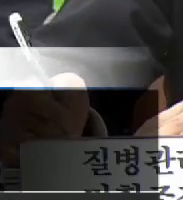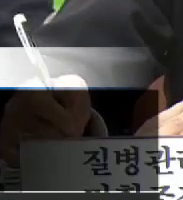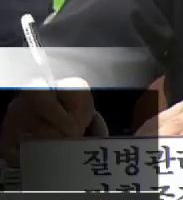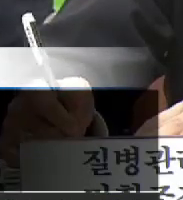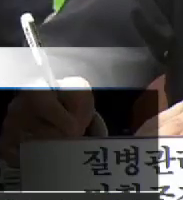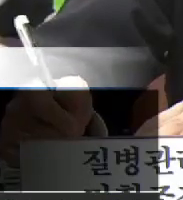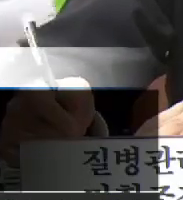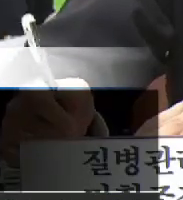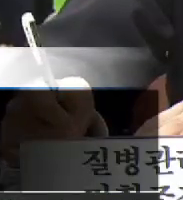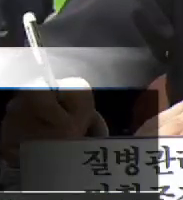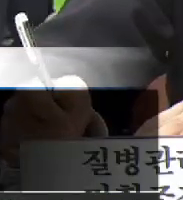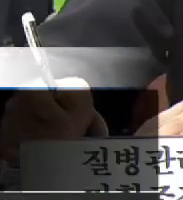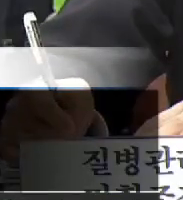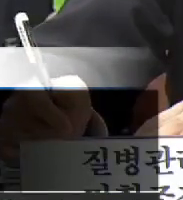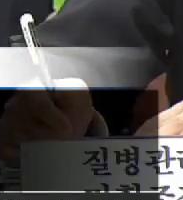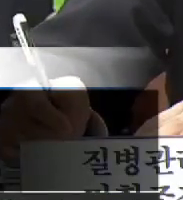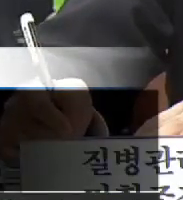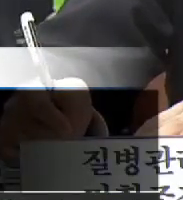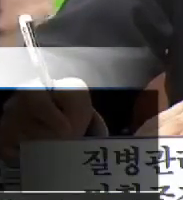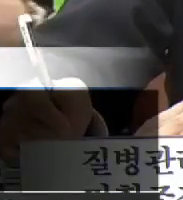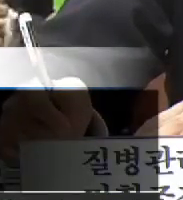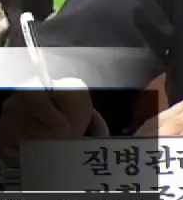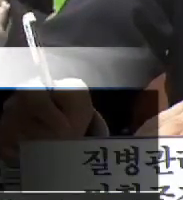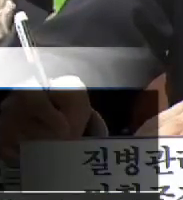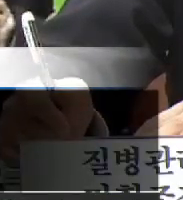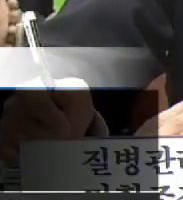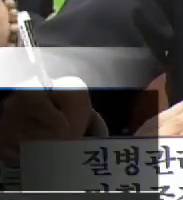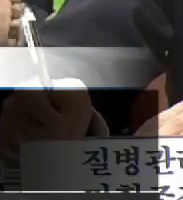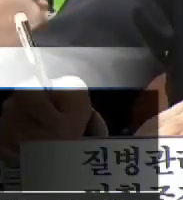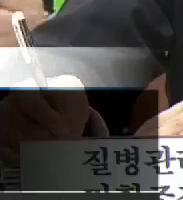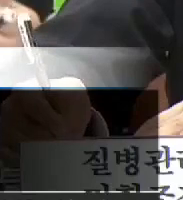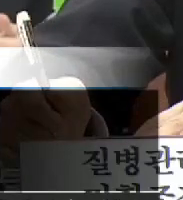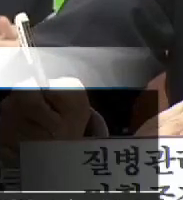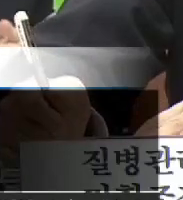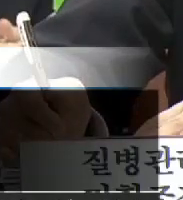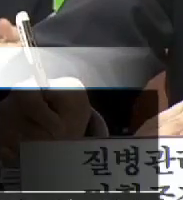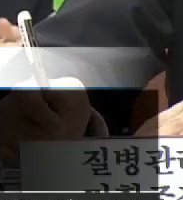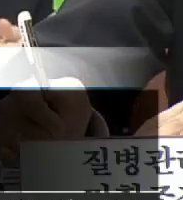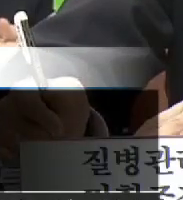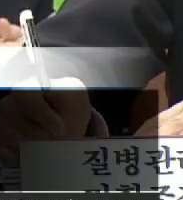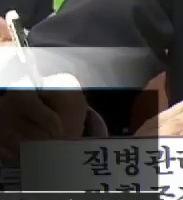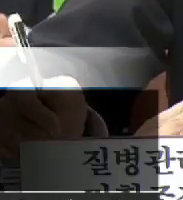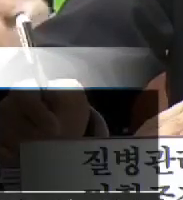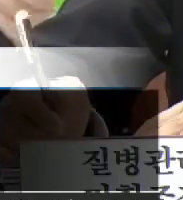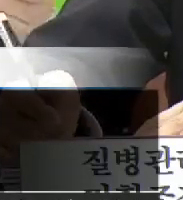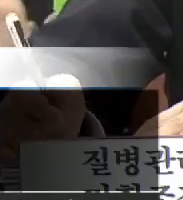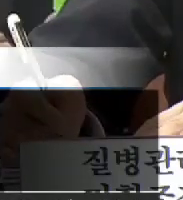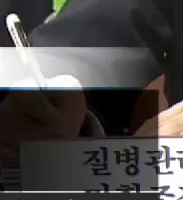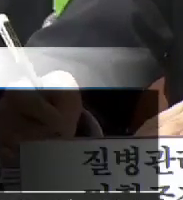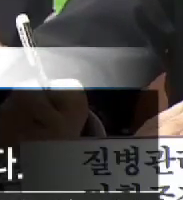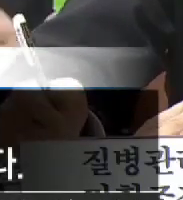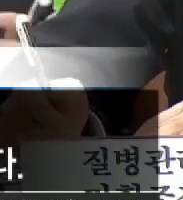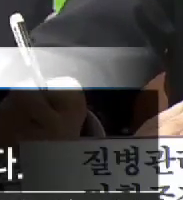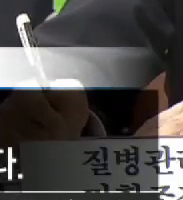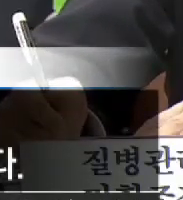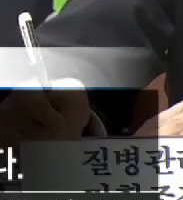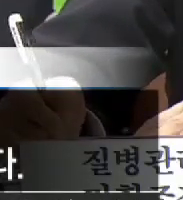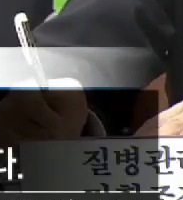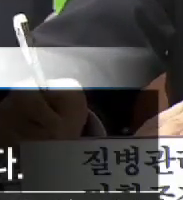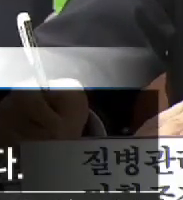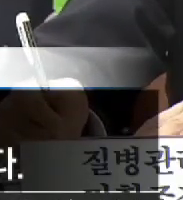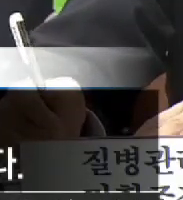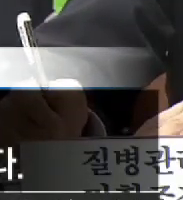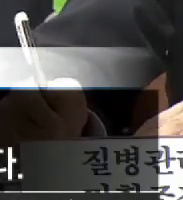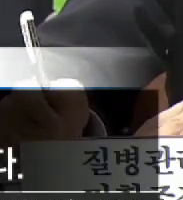있는데 공교롭게도 그분들 중에서 한 절반 정도는 이미 백신을 맞은 것으로 추정이 됩니다. 그러다 보니까